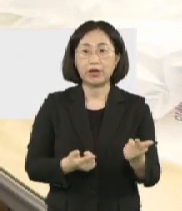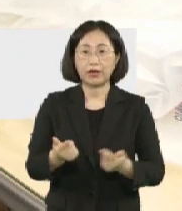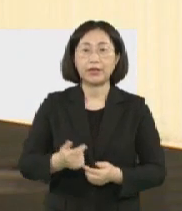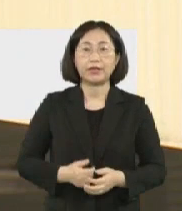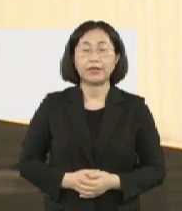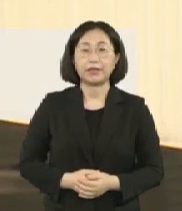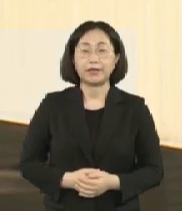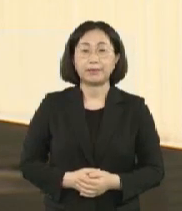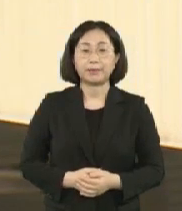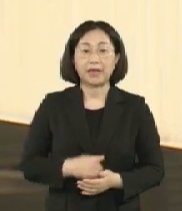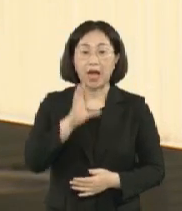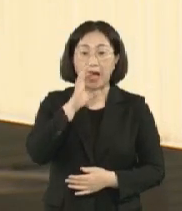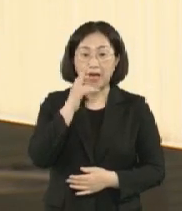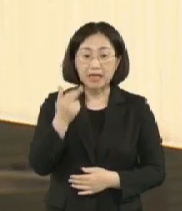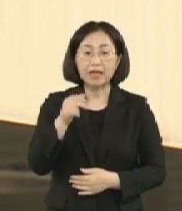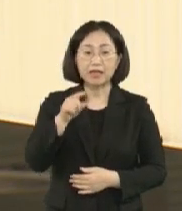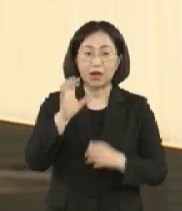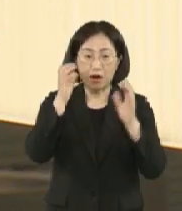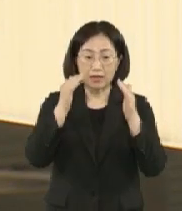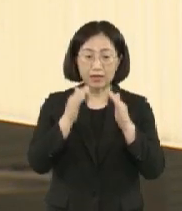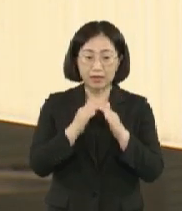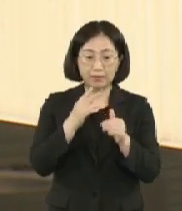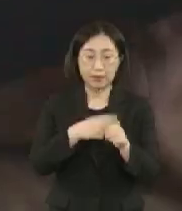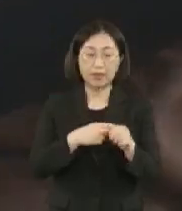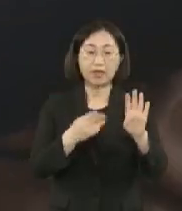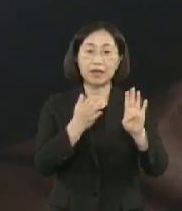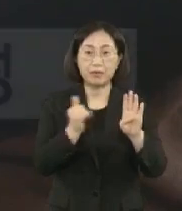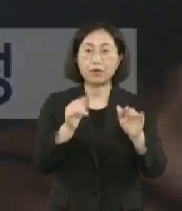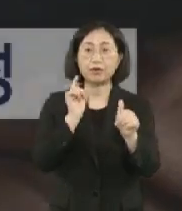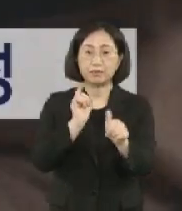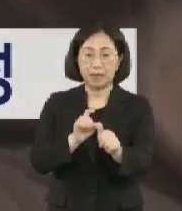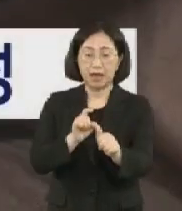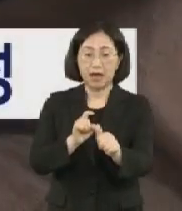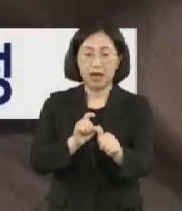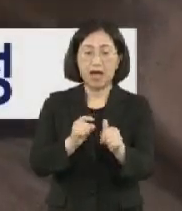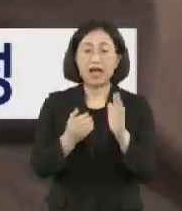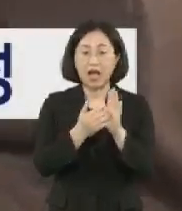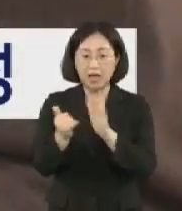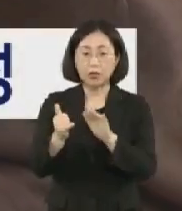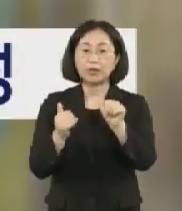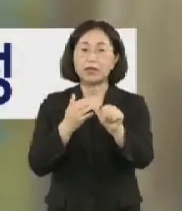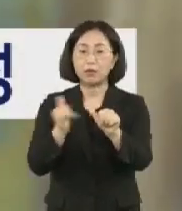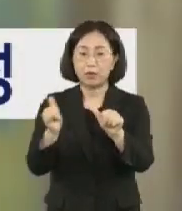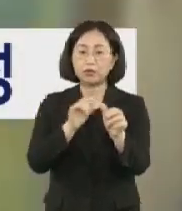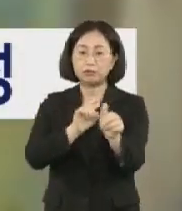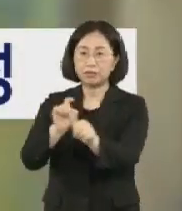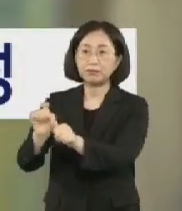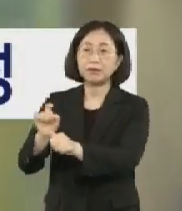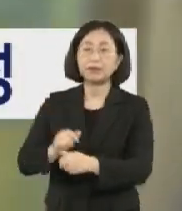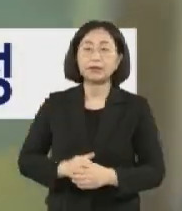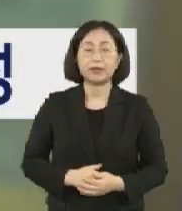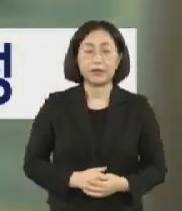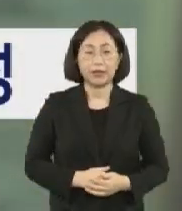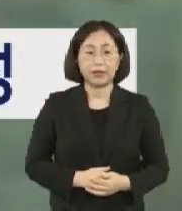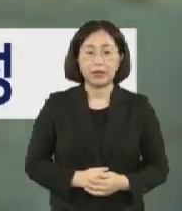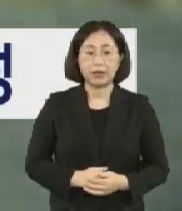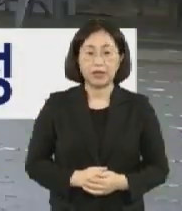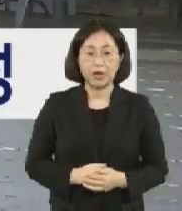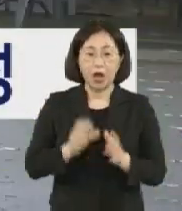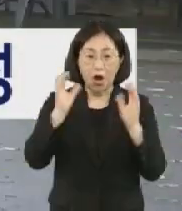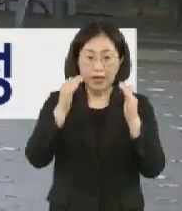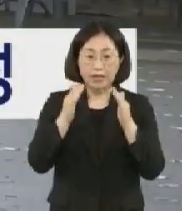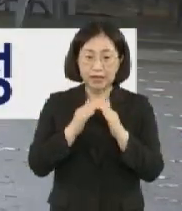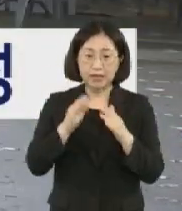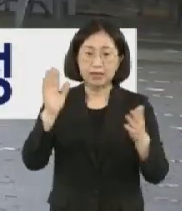있습니다. 아산에서는 어린이집 교사 4명이 확진된 데 이어 그들의 가족 5명도 양성 판정을 받았습니다. 해당